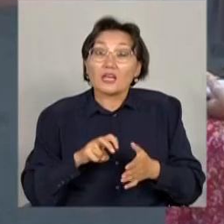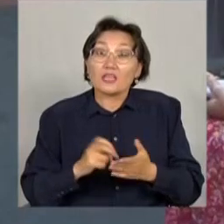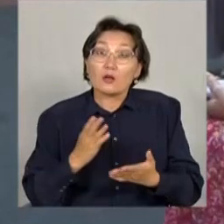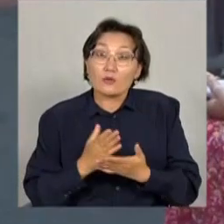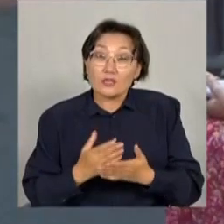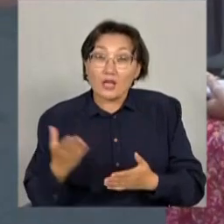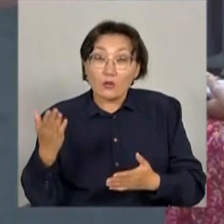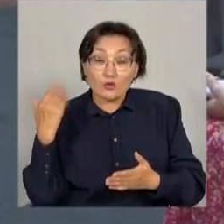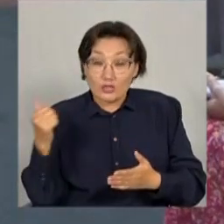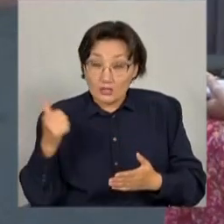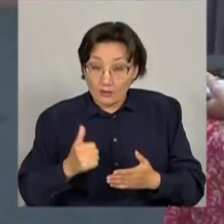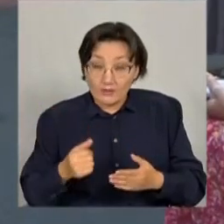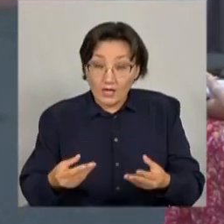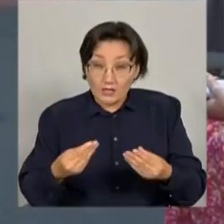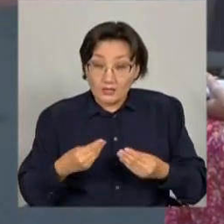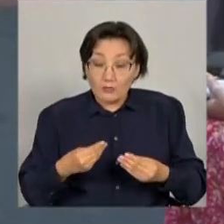алдыңғы аптада